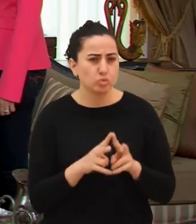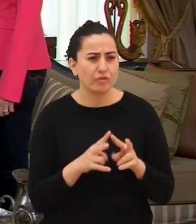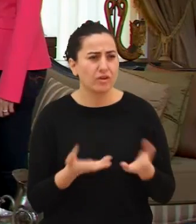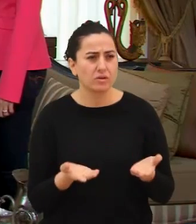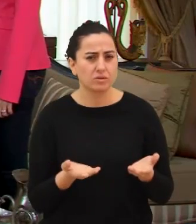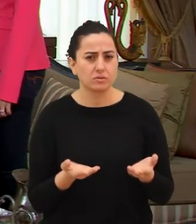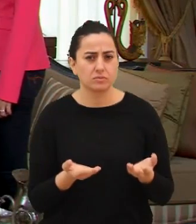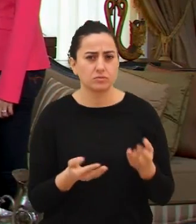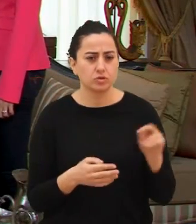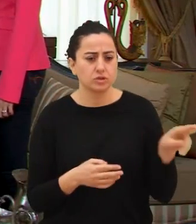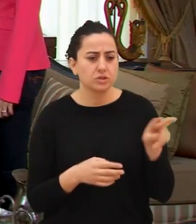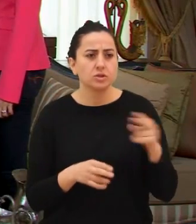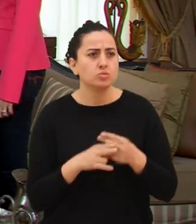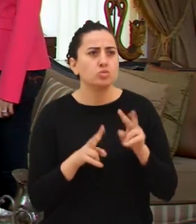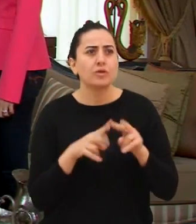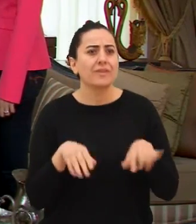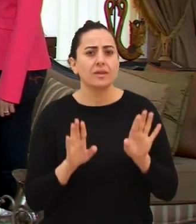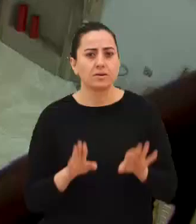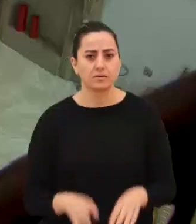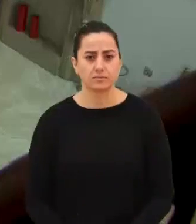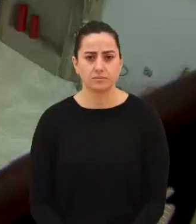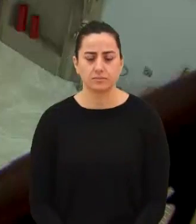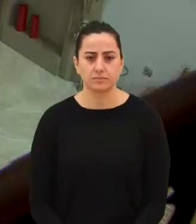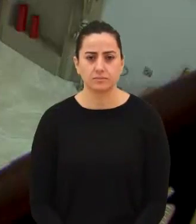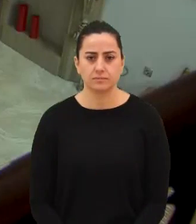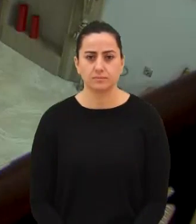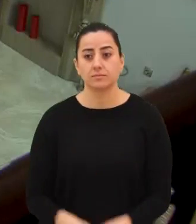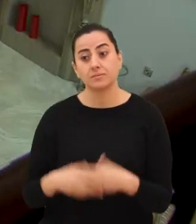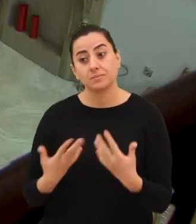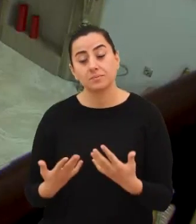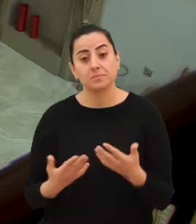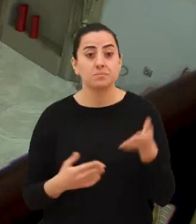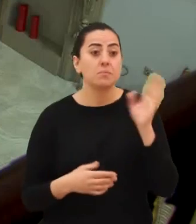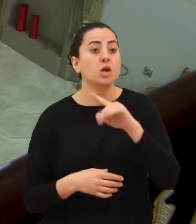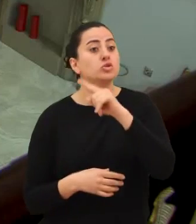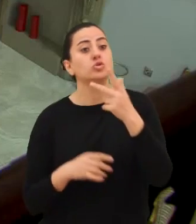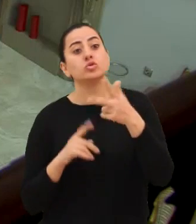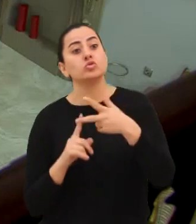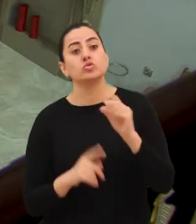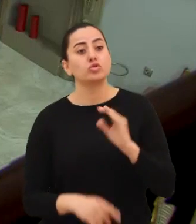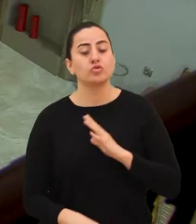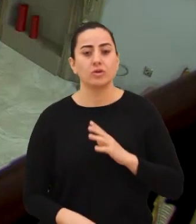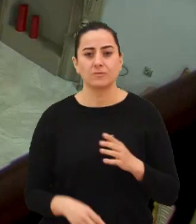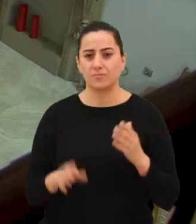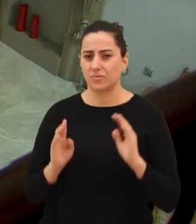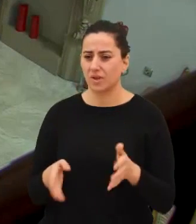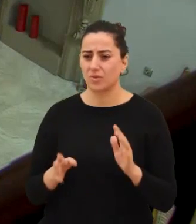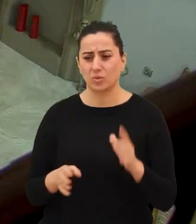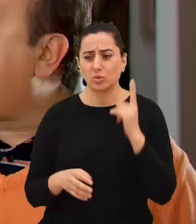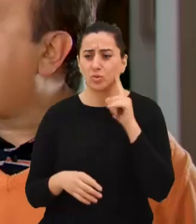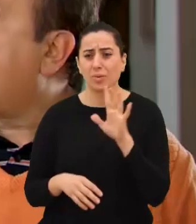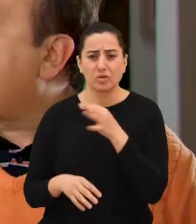ya? Çocuklardan hiçbirinin adı Mustafa değil. Bu da bir başka çocuğu demek ki. Ay Kemal'im, duymaz